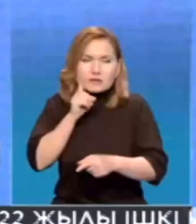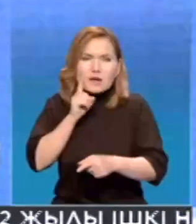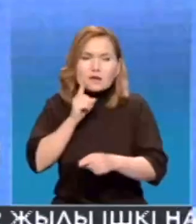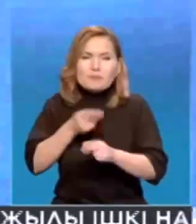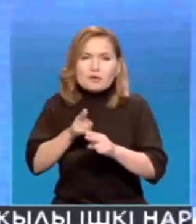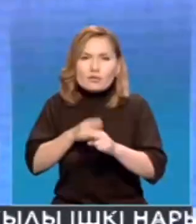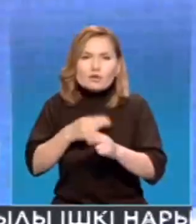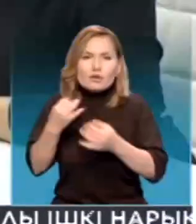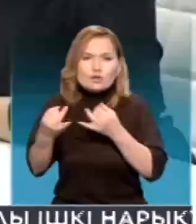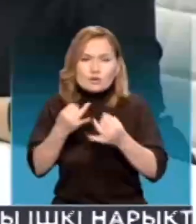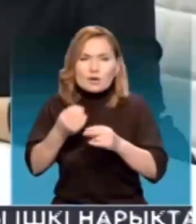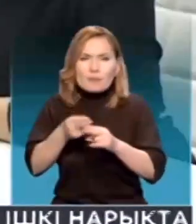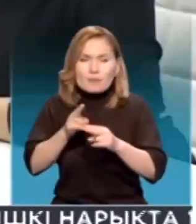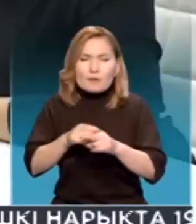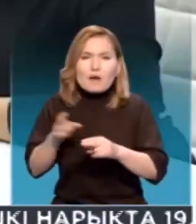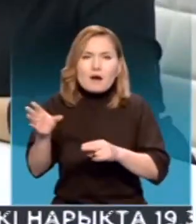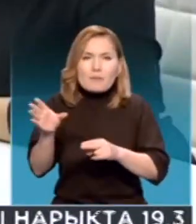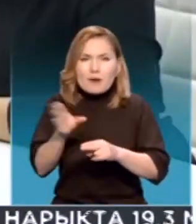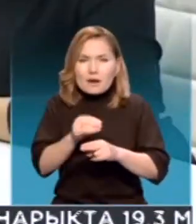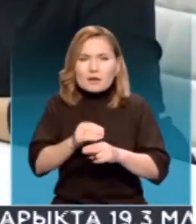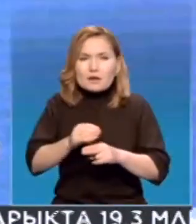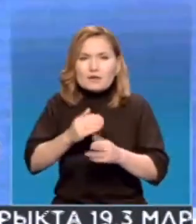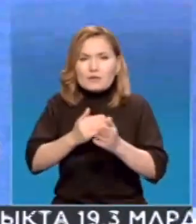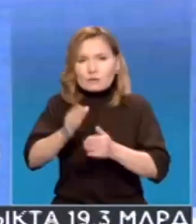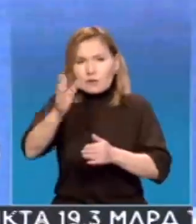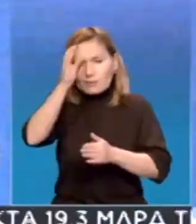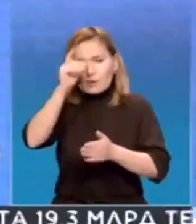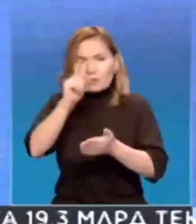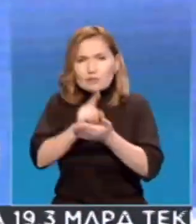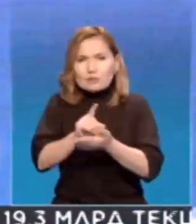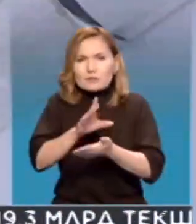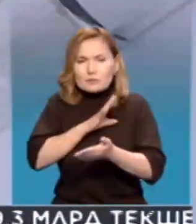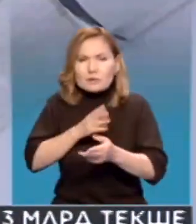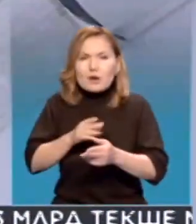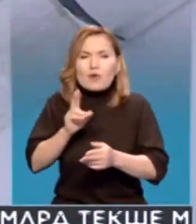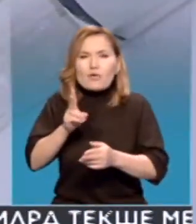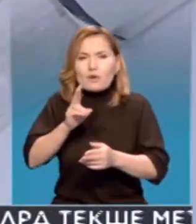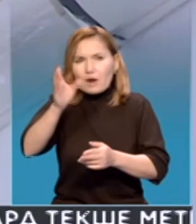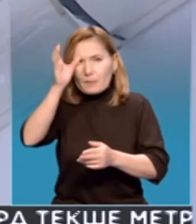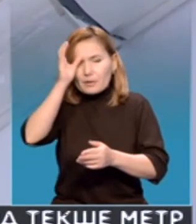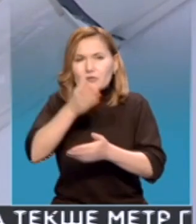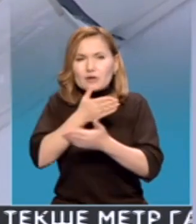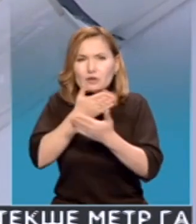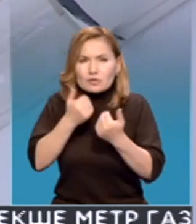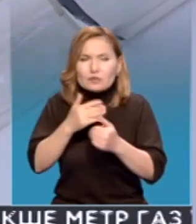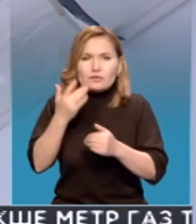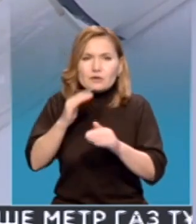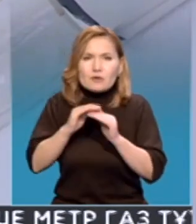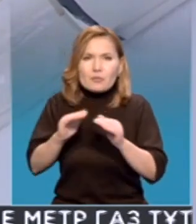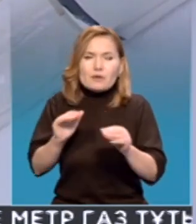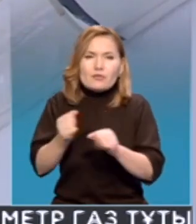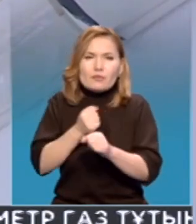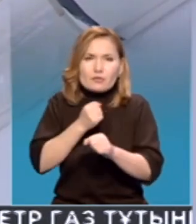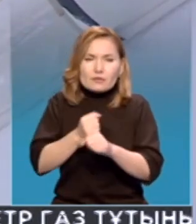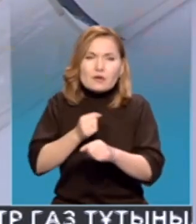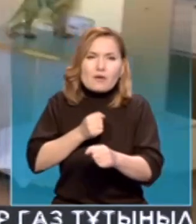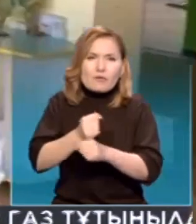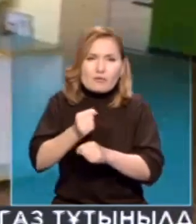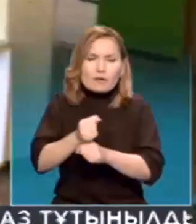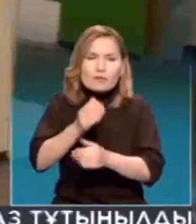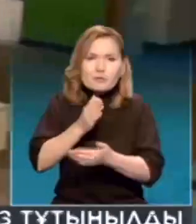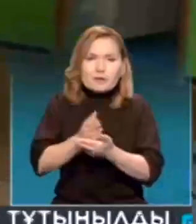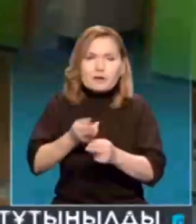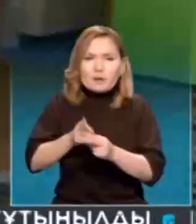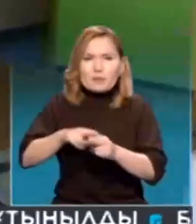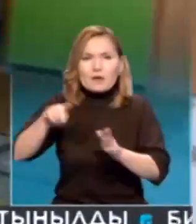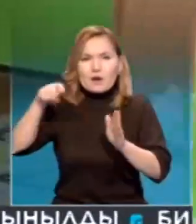келген балабақшаның меңгерушісі ол осы жауапкершілікті өз мойнына алу керек. Еліміз балабақшаларға бейне бақылау камераларын орнатып